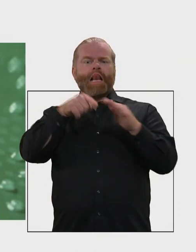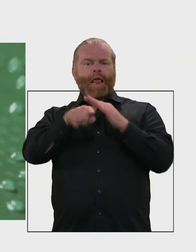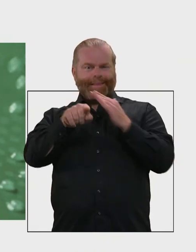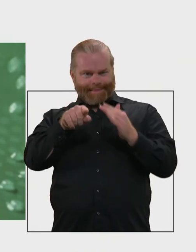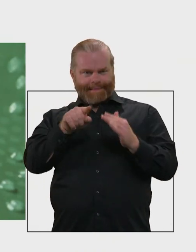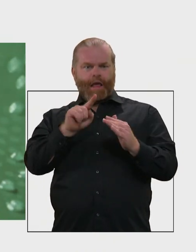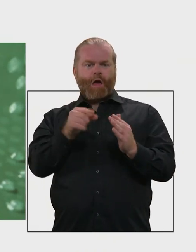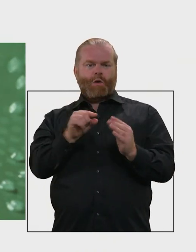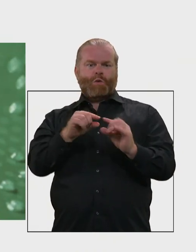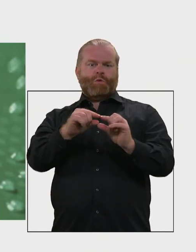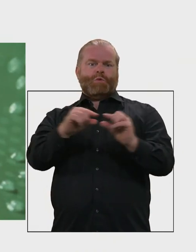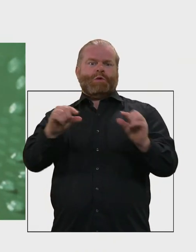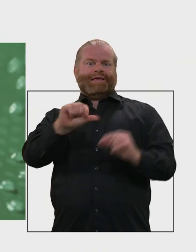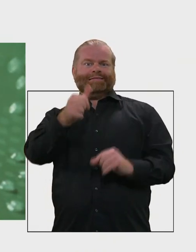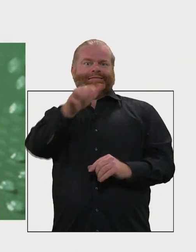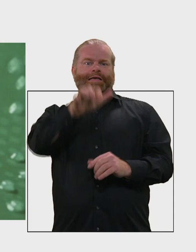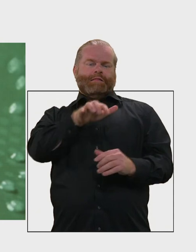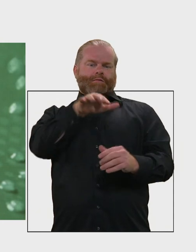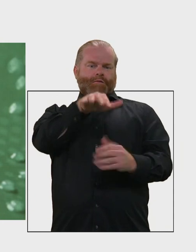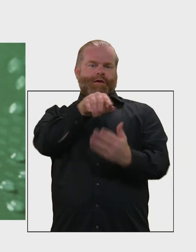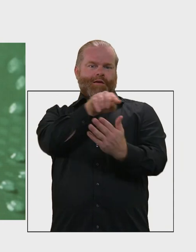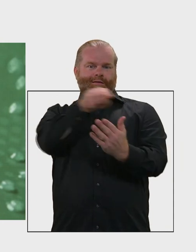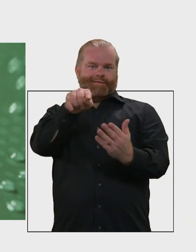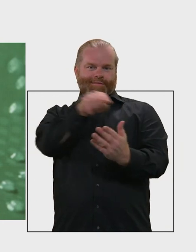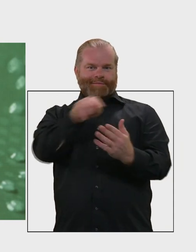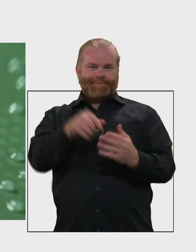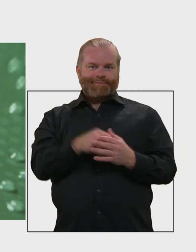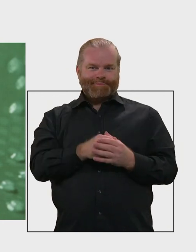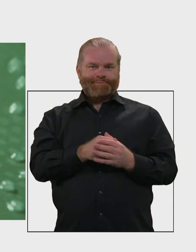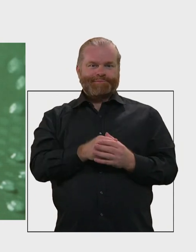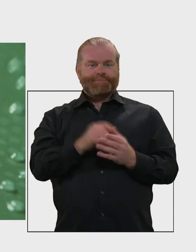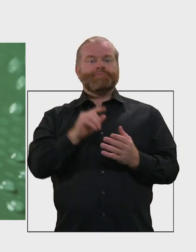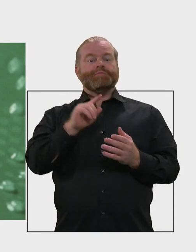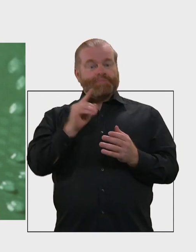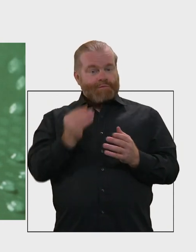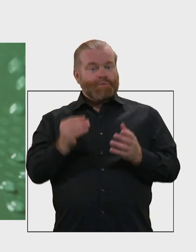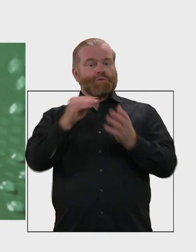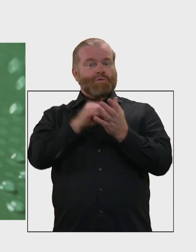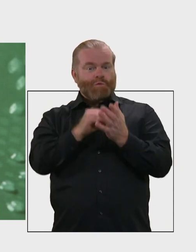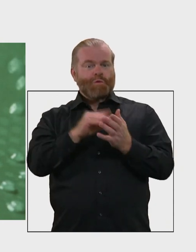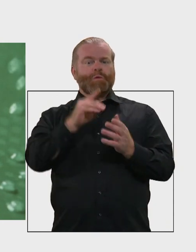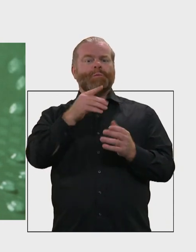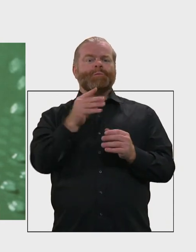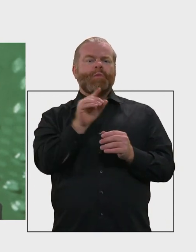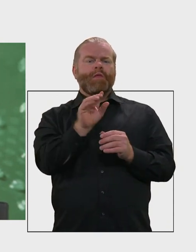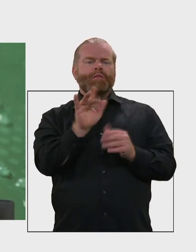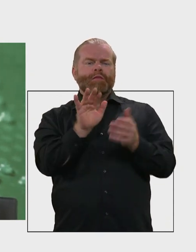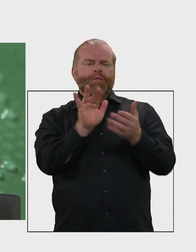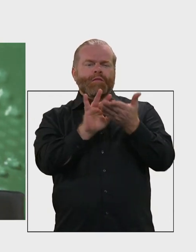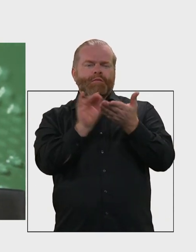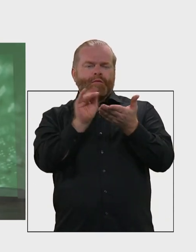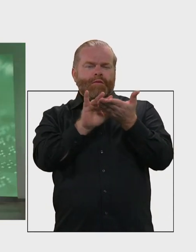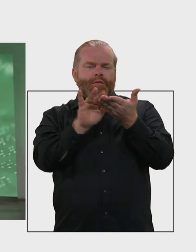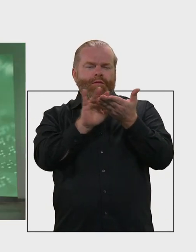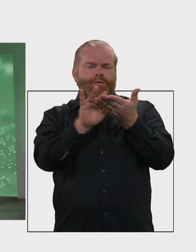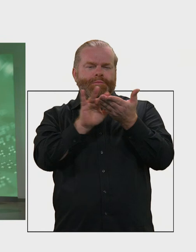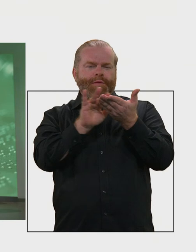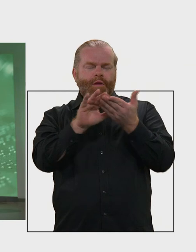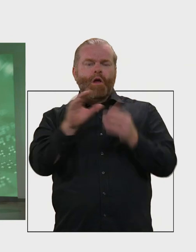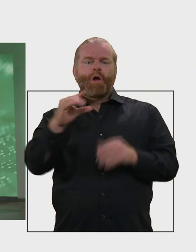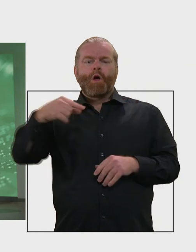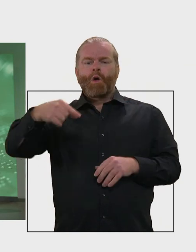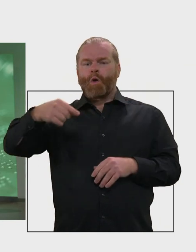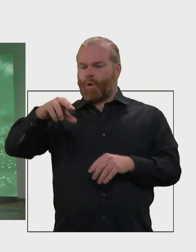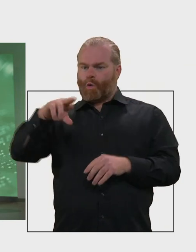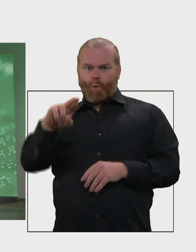auch einen tastbaren QR-Code, mit dem man auf die Website gelangt. Ja, einige von Ihnen haben jetzt zwei